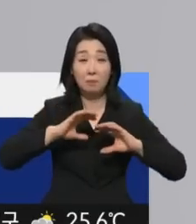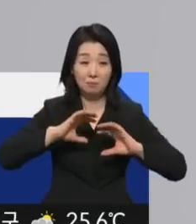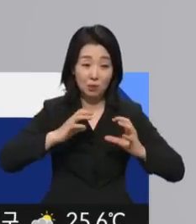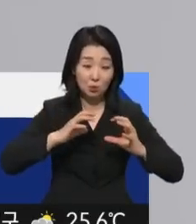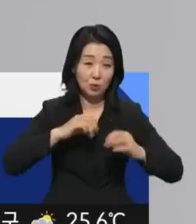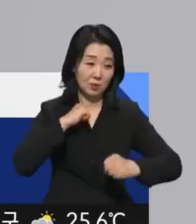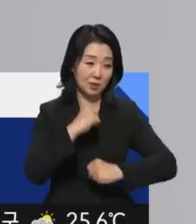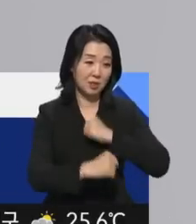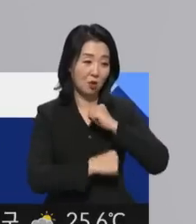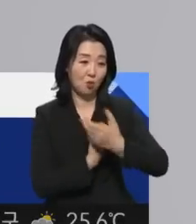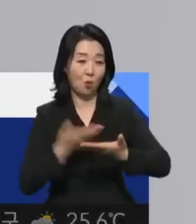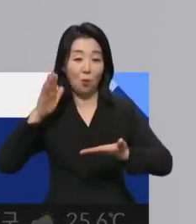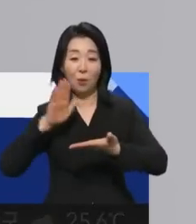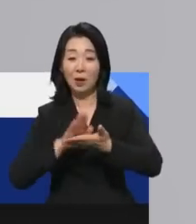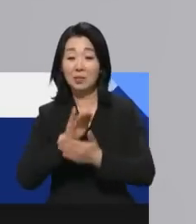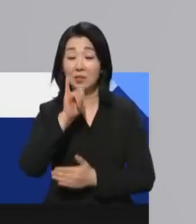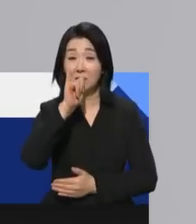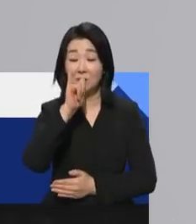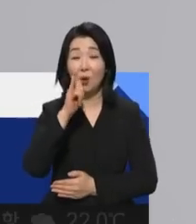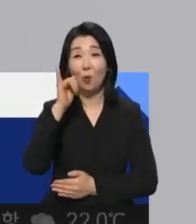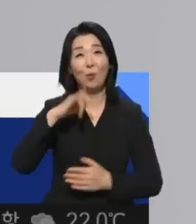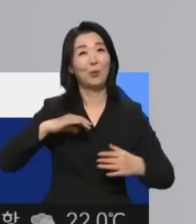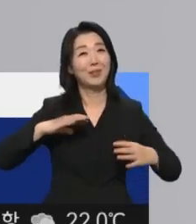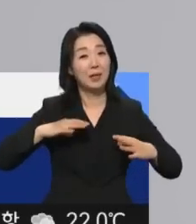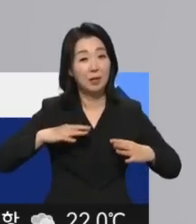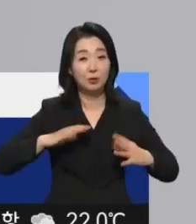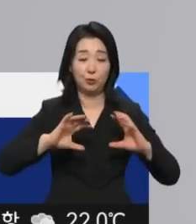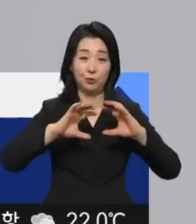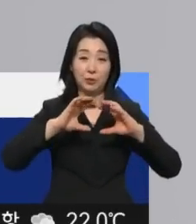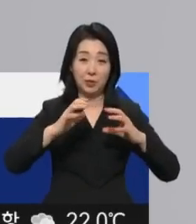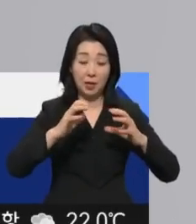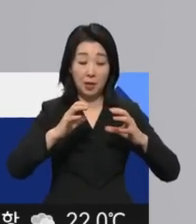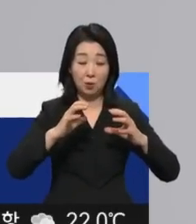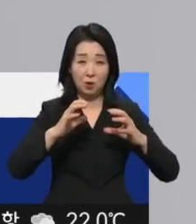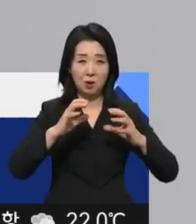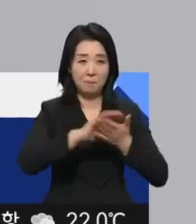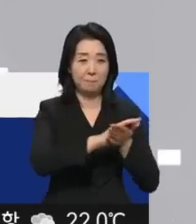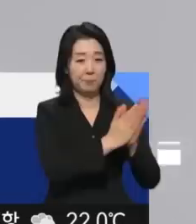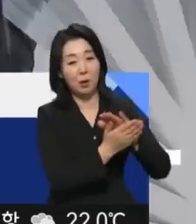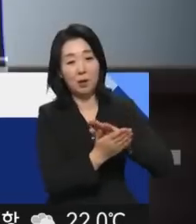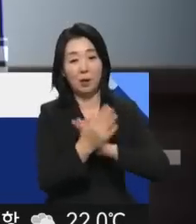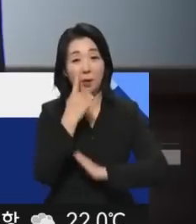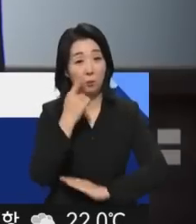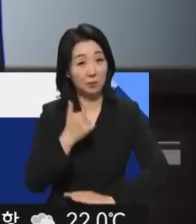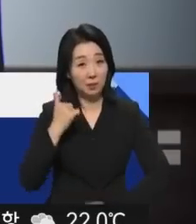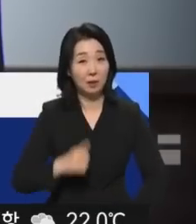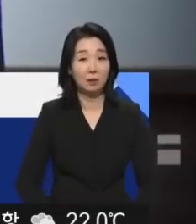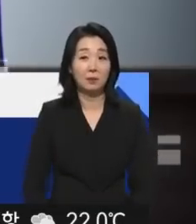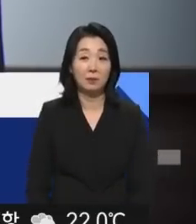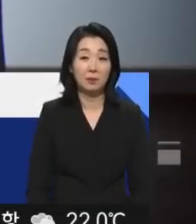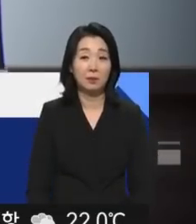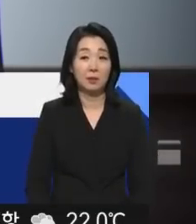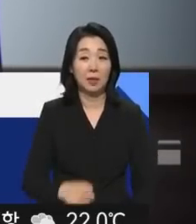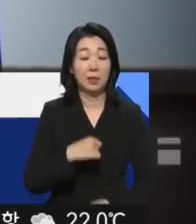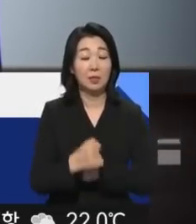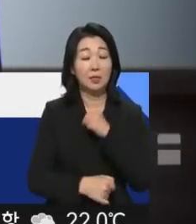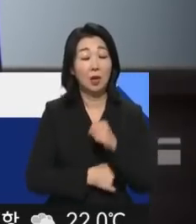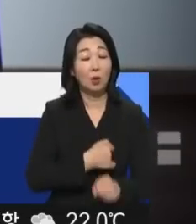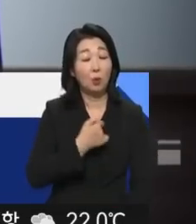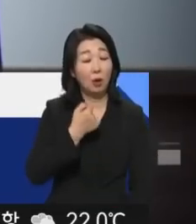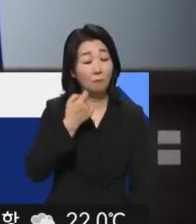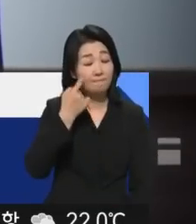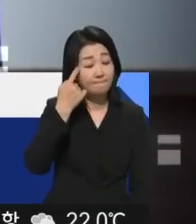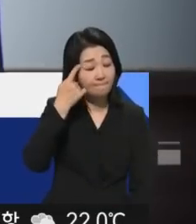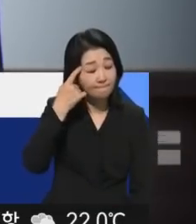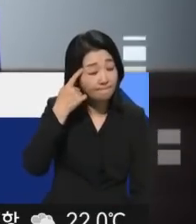혁신이 넘치는 더욱 자랑스러운 나라로 변화시켜 갑시다. 자유의 신념도 좋고 그다음에